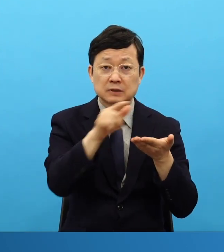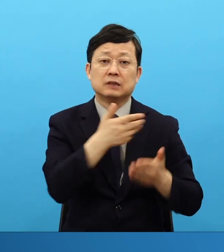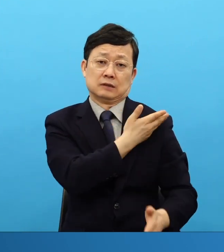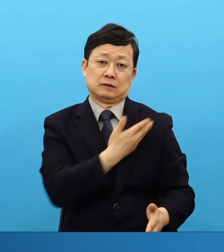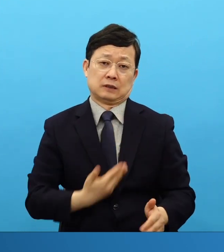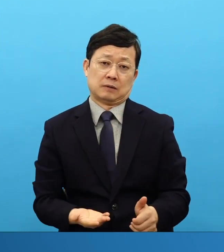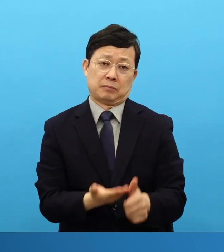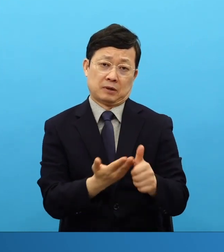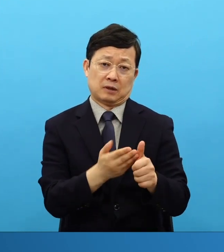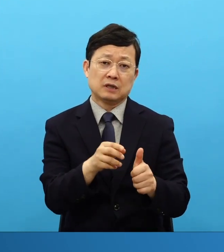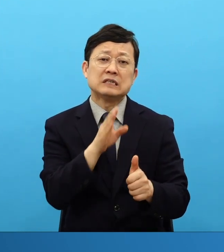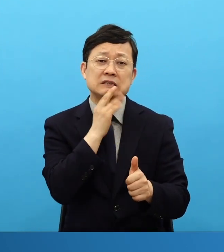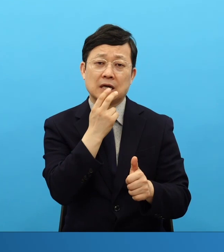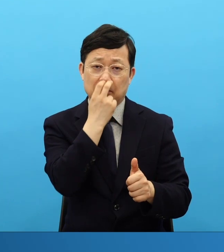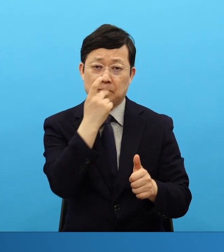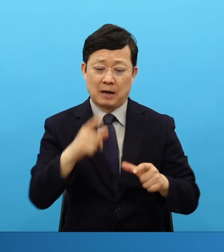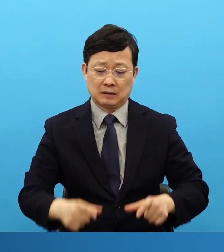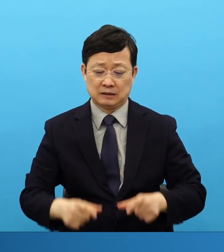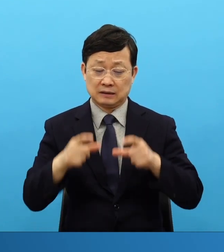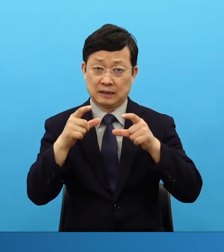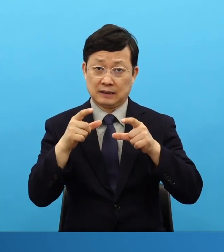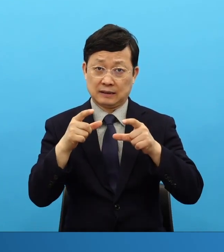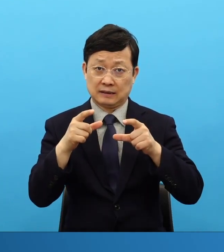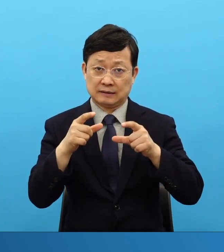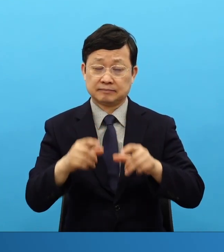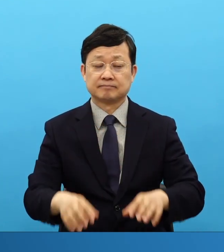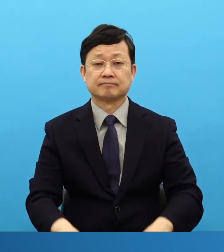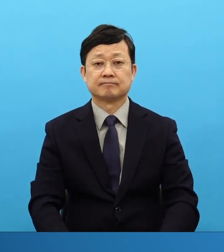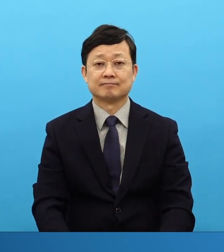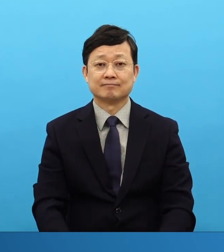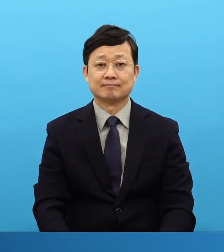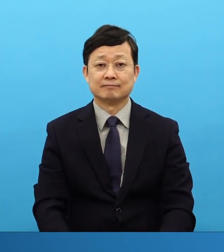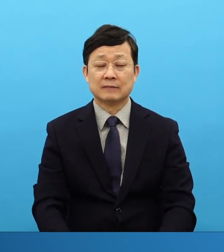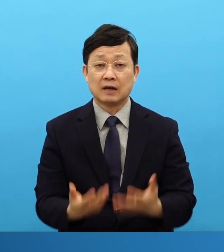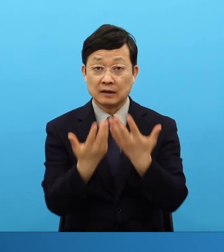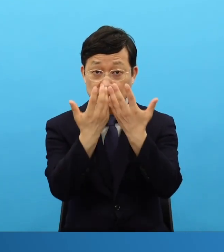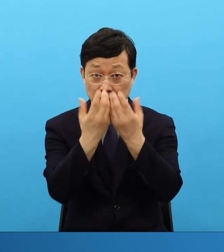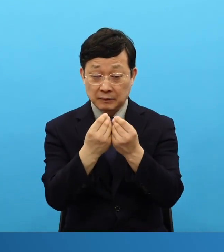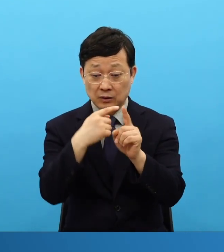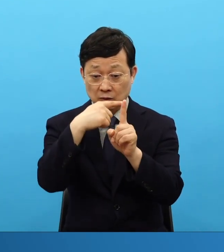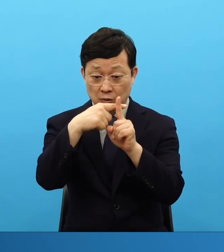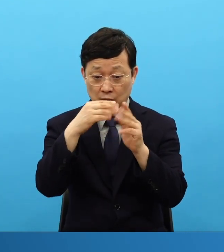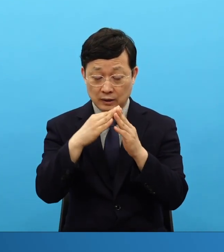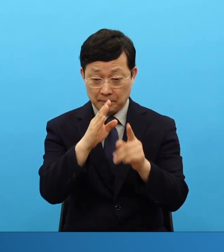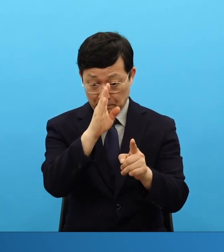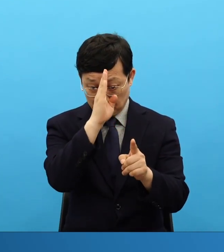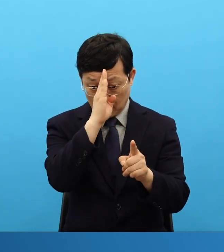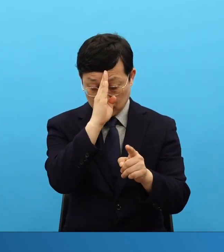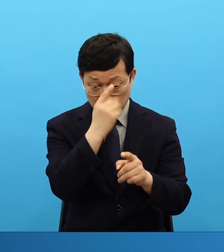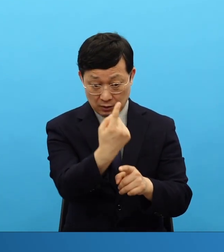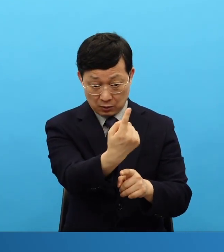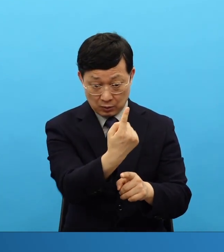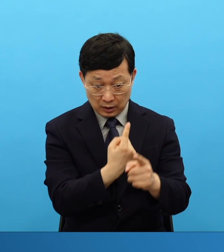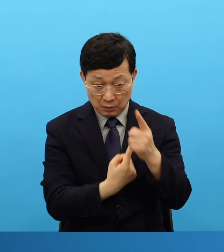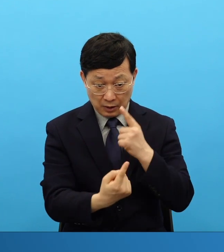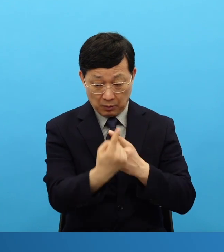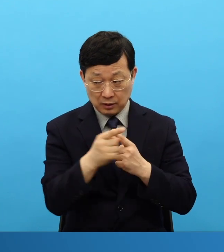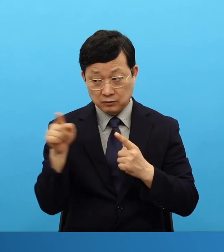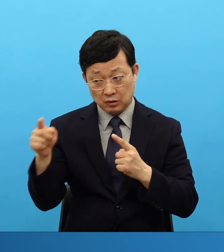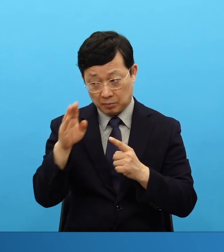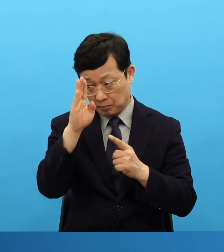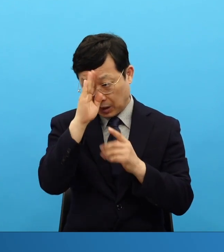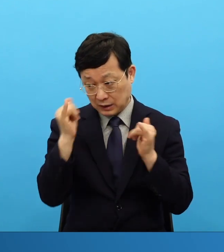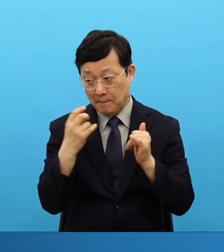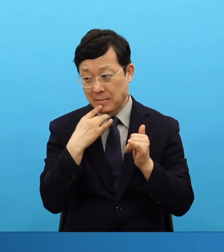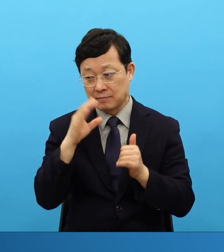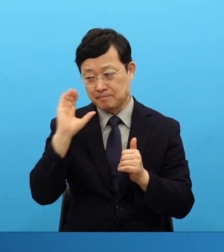자만 찾아올 수 있는 사람을 한 명만 세우면 안 돼요. 또 다른 사람 얘기는 너는 병자만 체크해 관리해라. Also, you can't